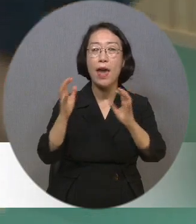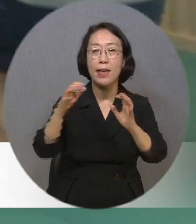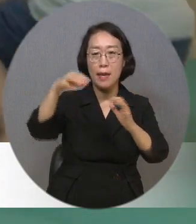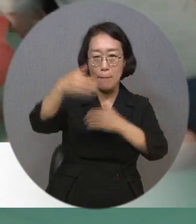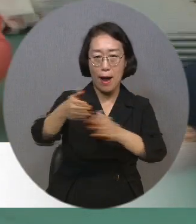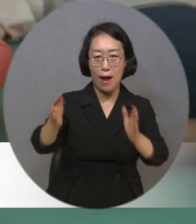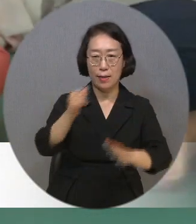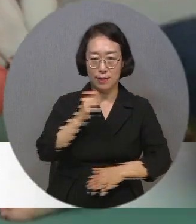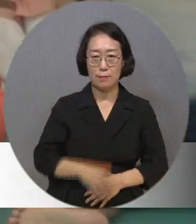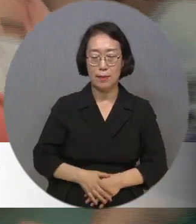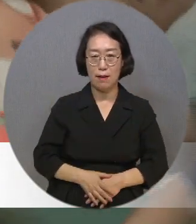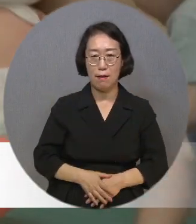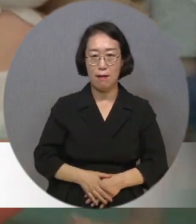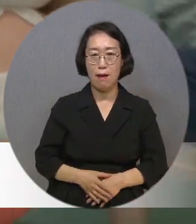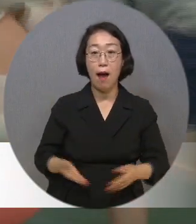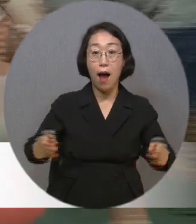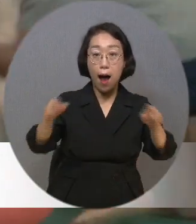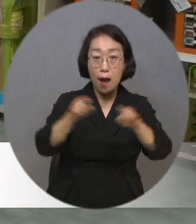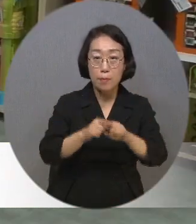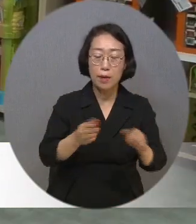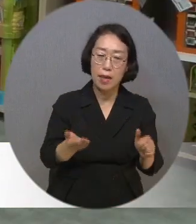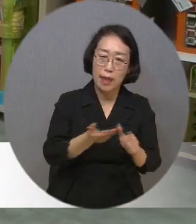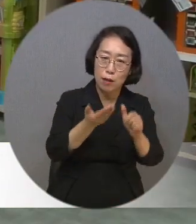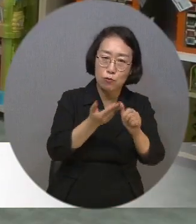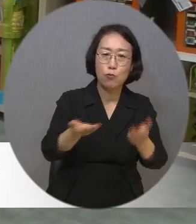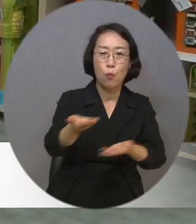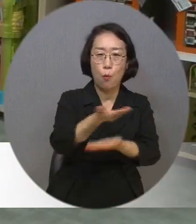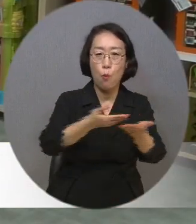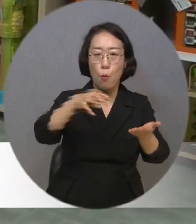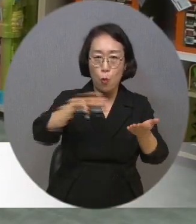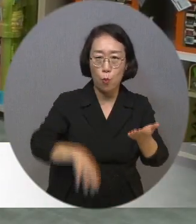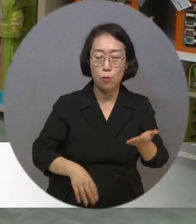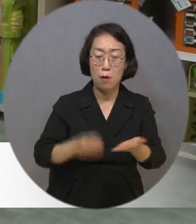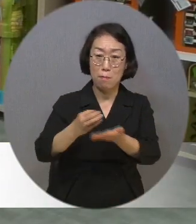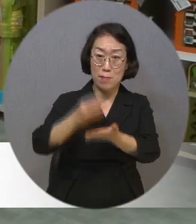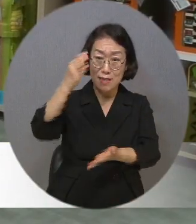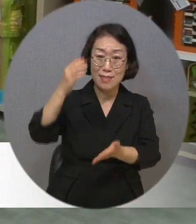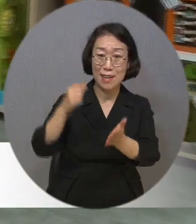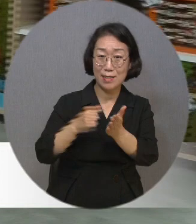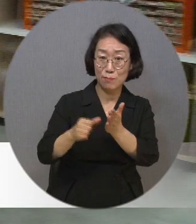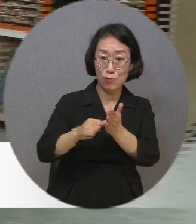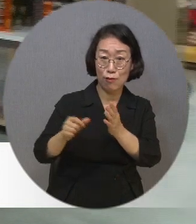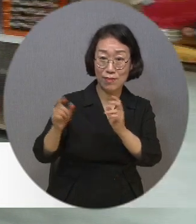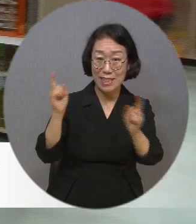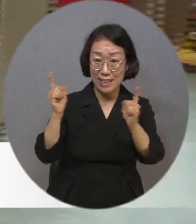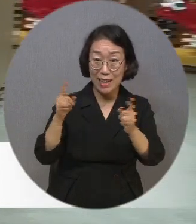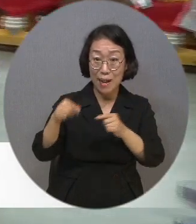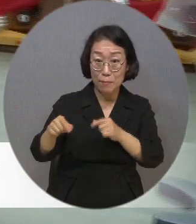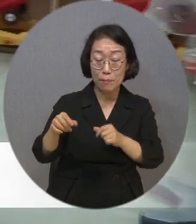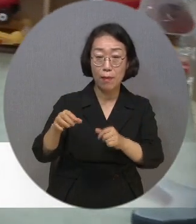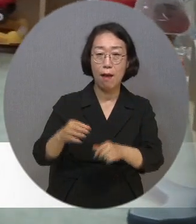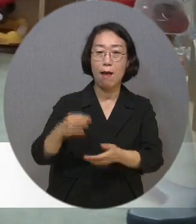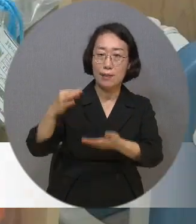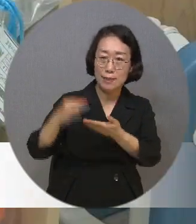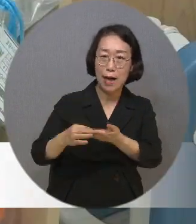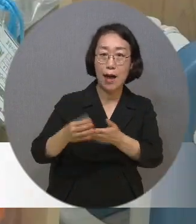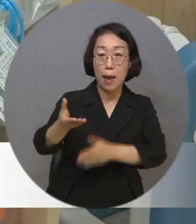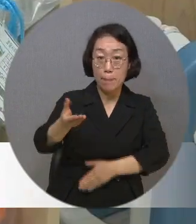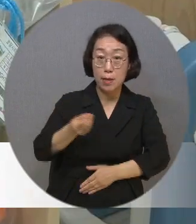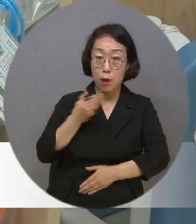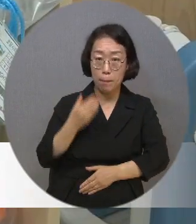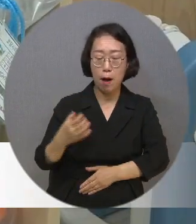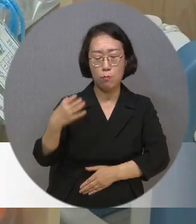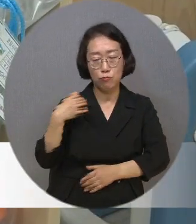품앗이를 제공하는 공동 육아 나눔터와 고가의 장난감을 저렴하게 대여해 가정의 경제적 부담을 덜어주고